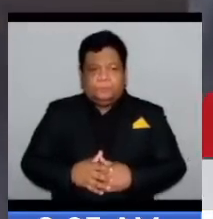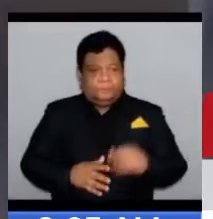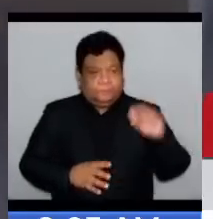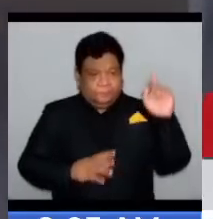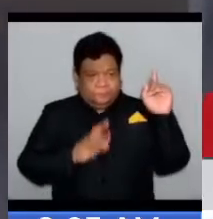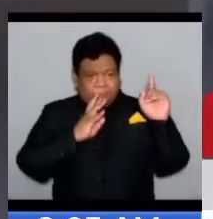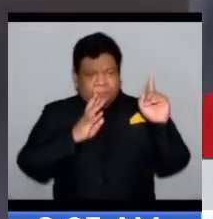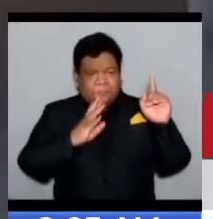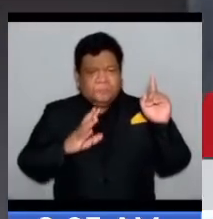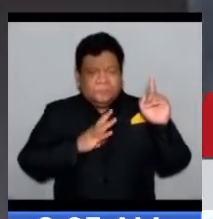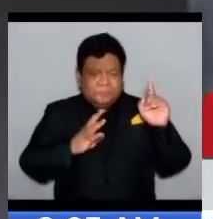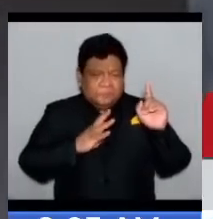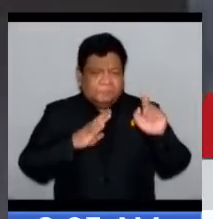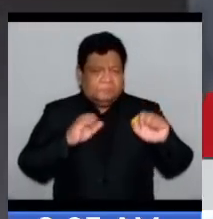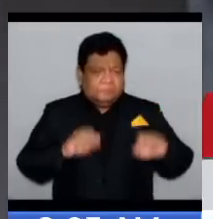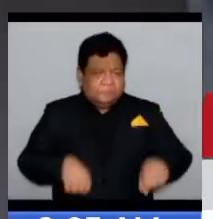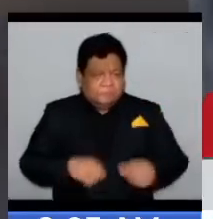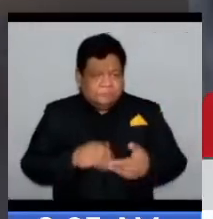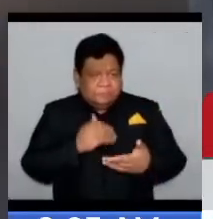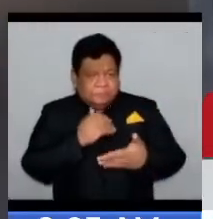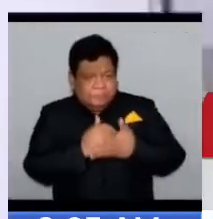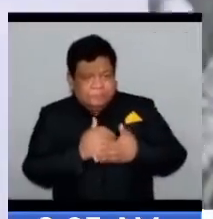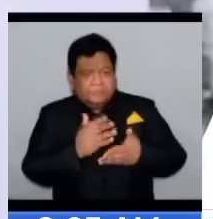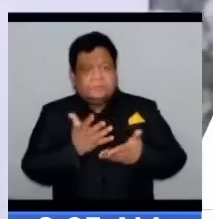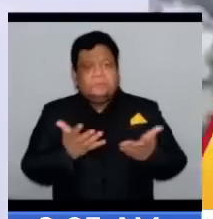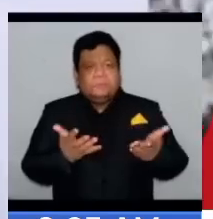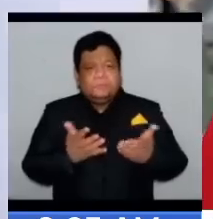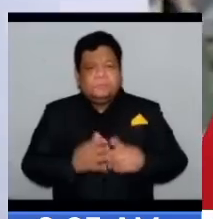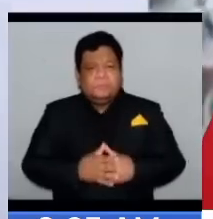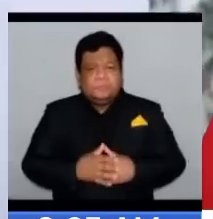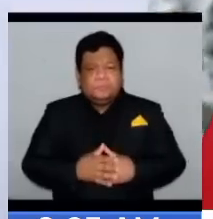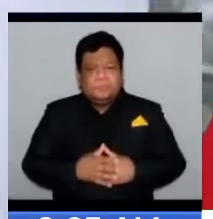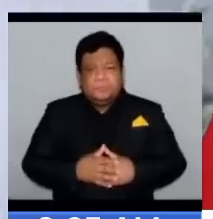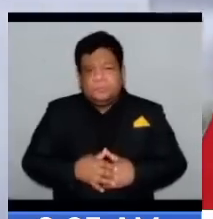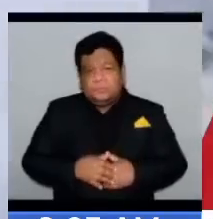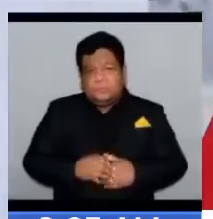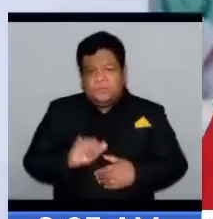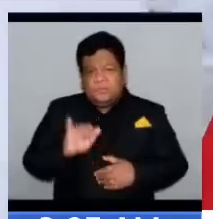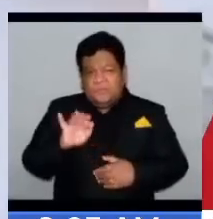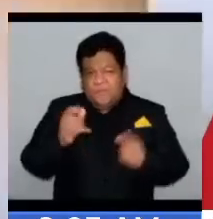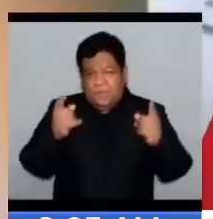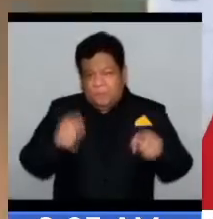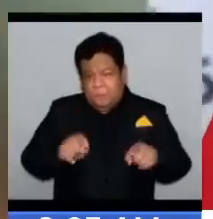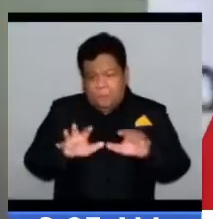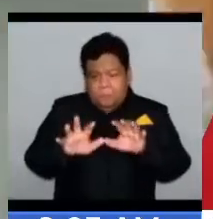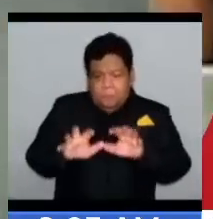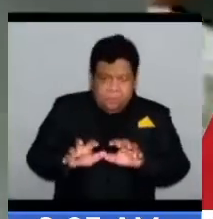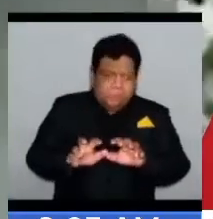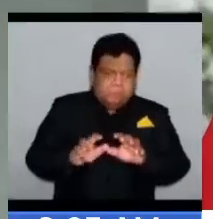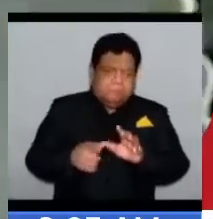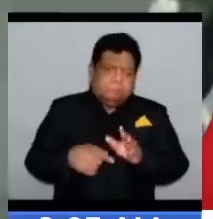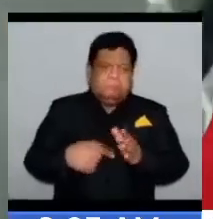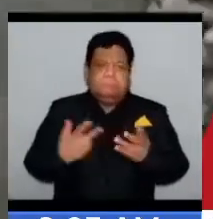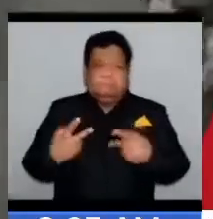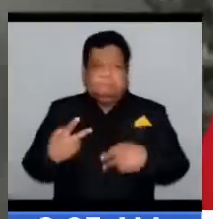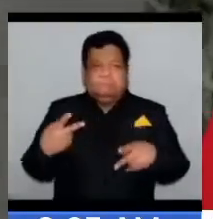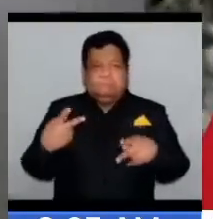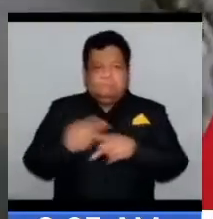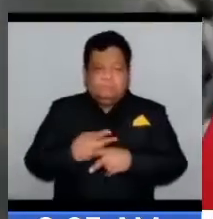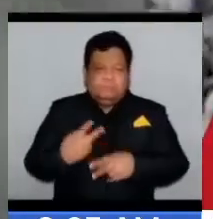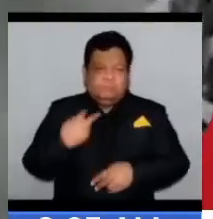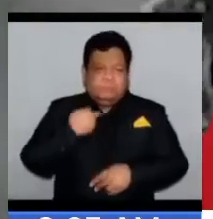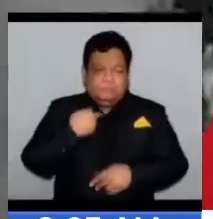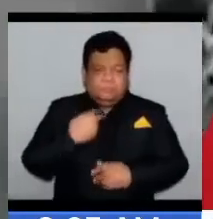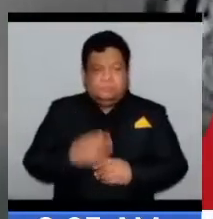kaya agapan pag may frost. Gayunman, malaki raw ang magiging epekto sa mga magsasaka kung magpapatuloy